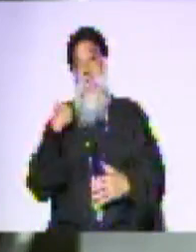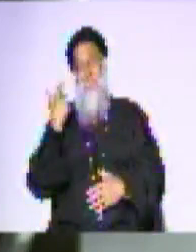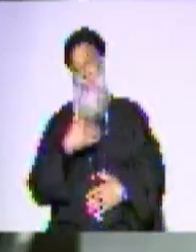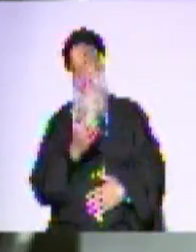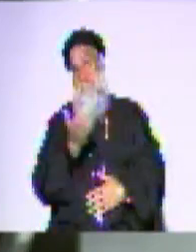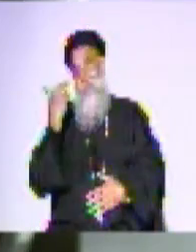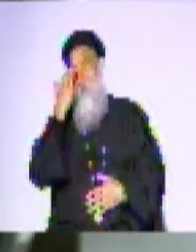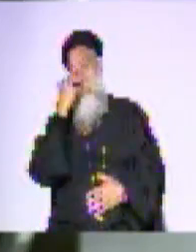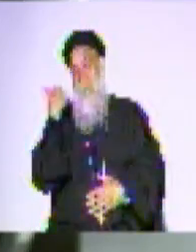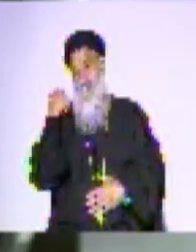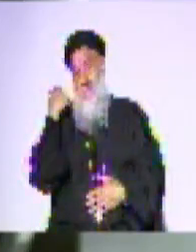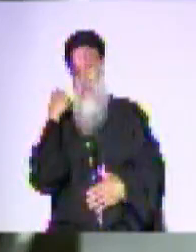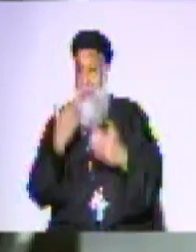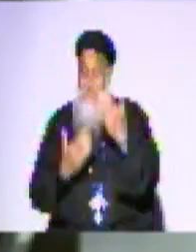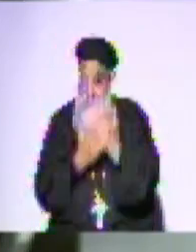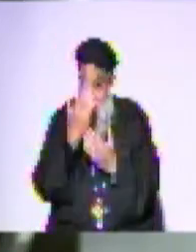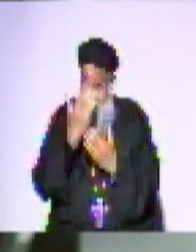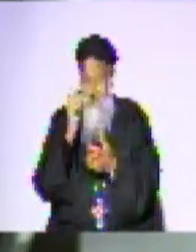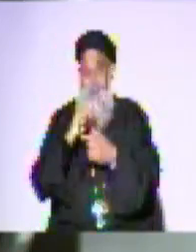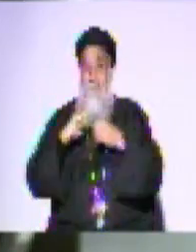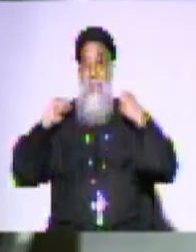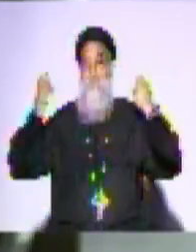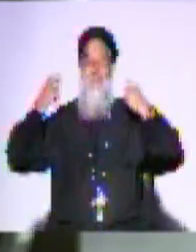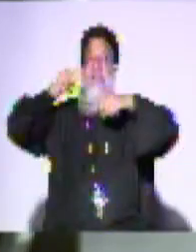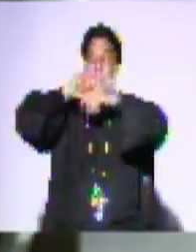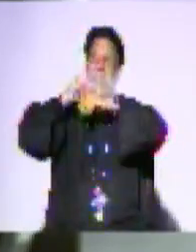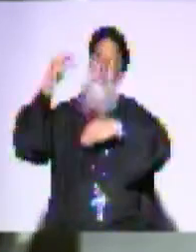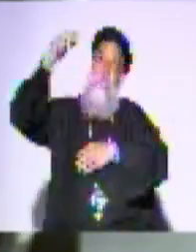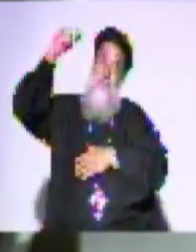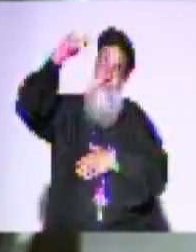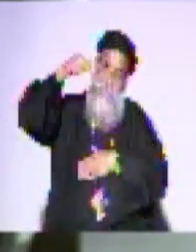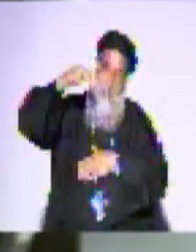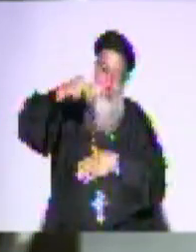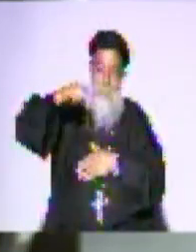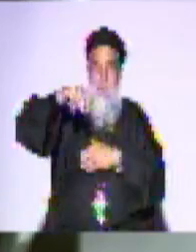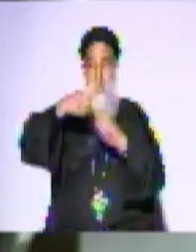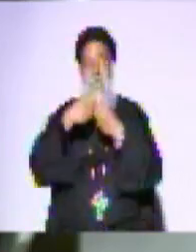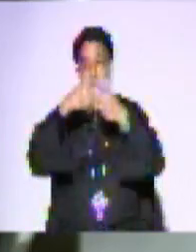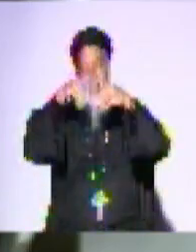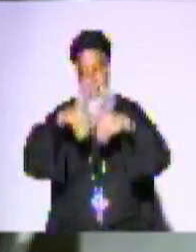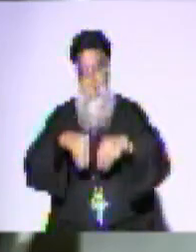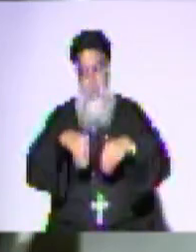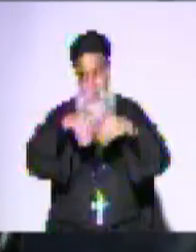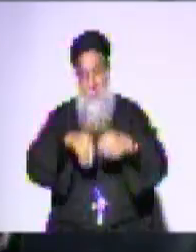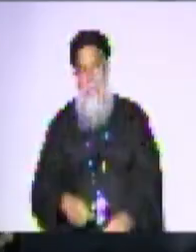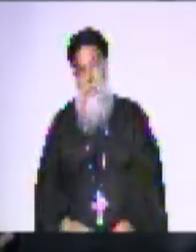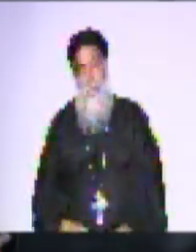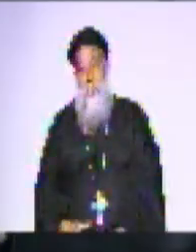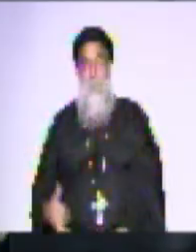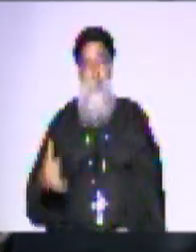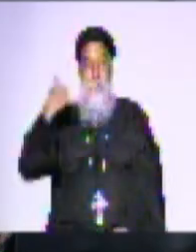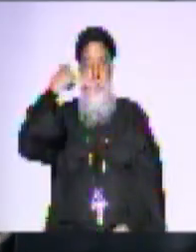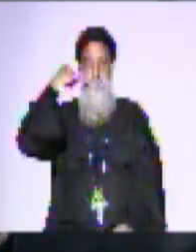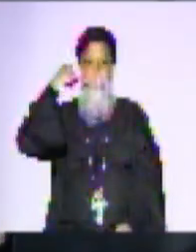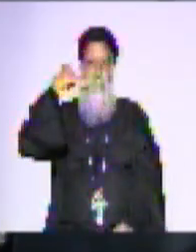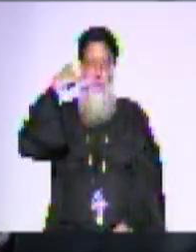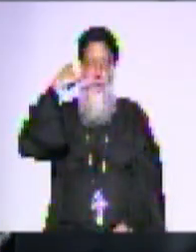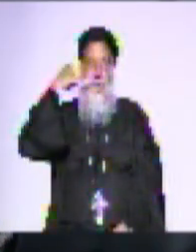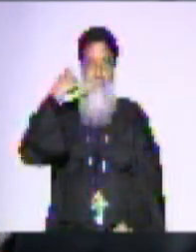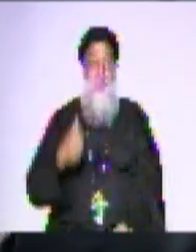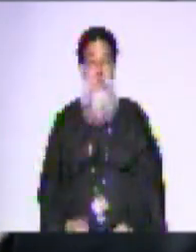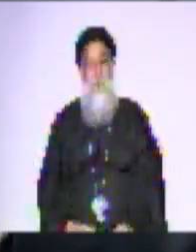دي بقى النقطه المهمه في الايمان مع المعموديه. برضه معنا اتصال استاذ سلامه.